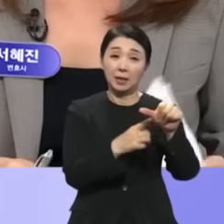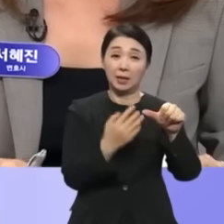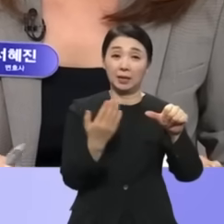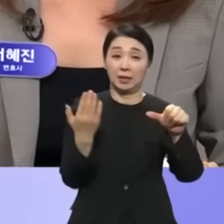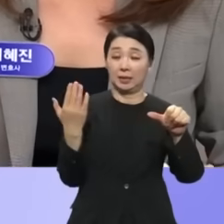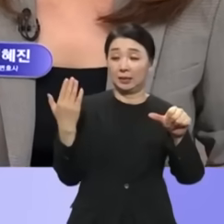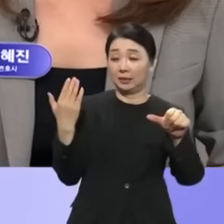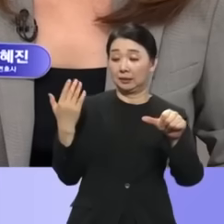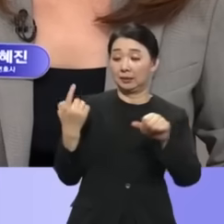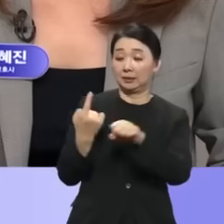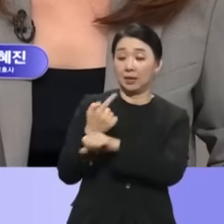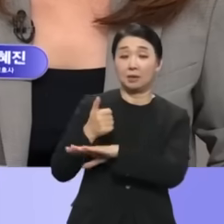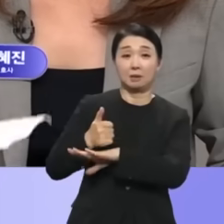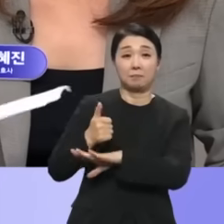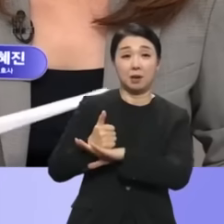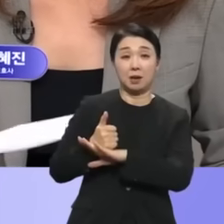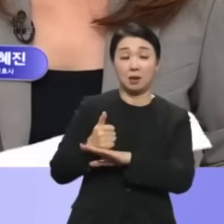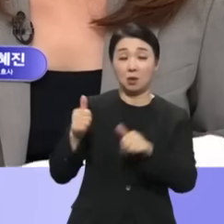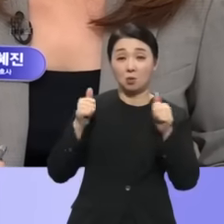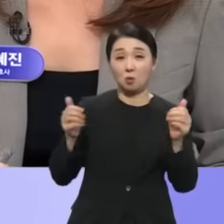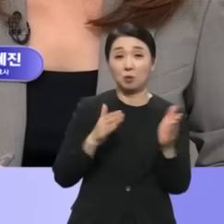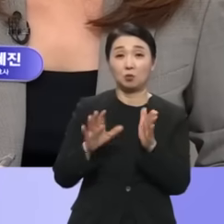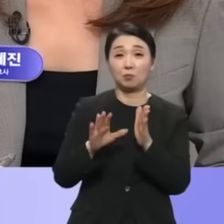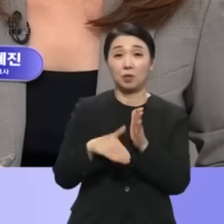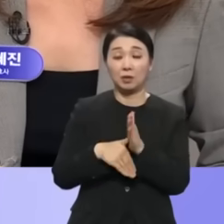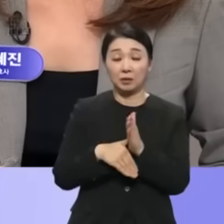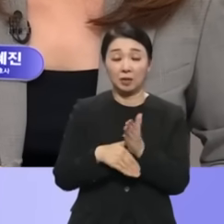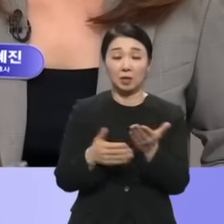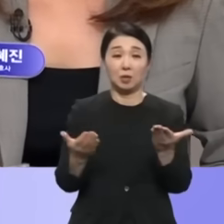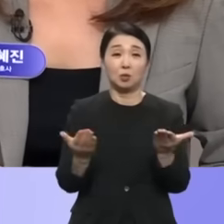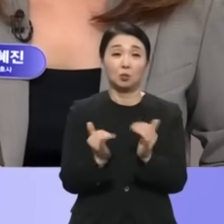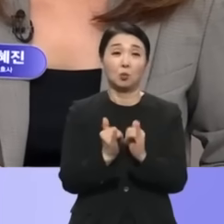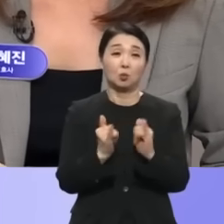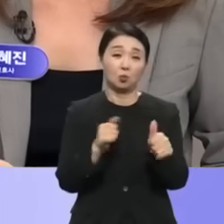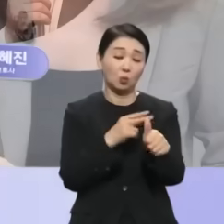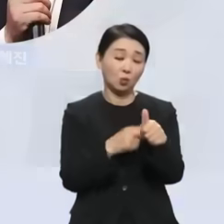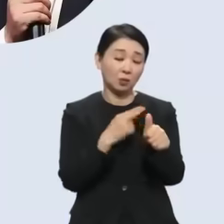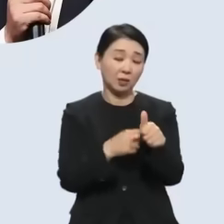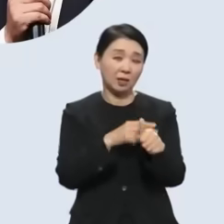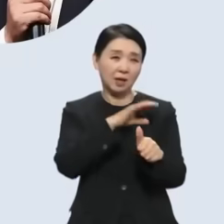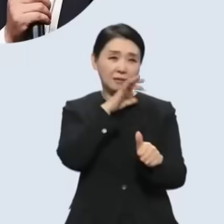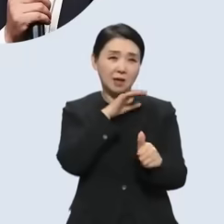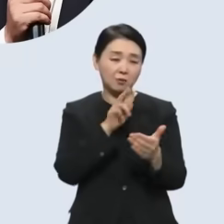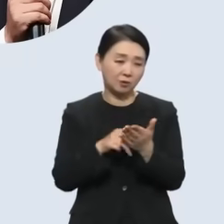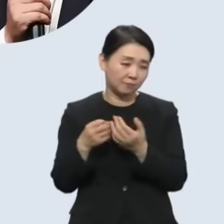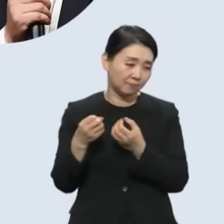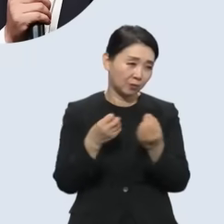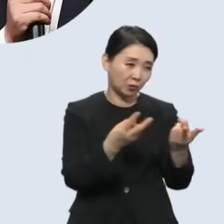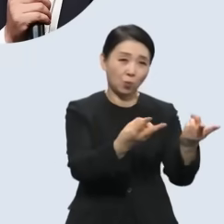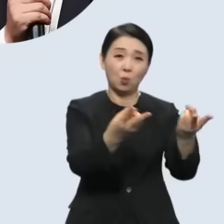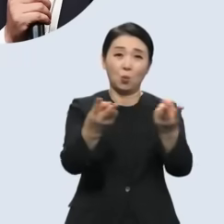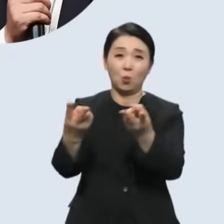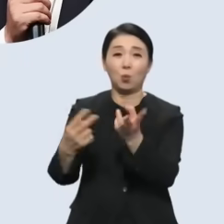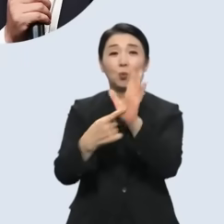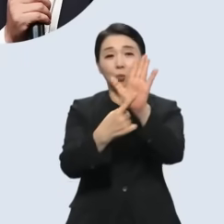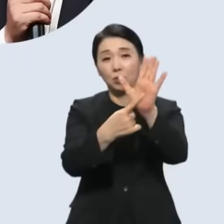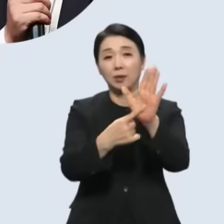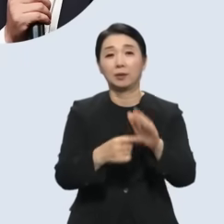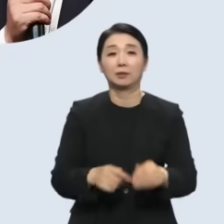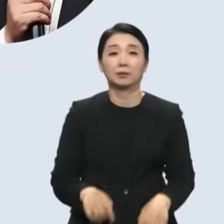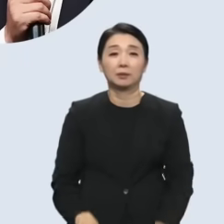준비하면서 동료 교사들에게 보낸 것으로 이제 보이는 탄원서 요청문회 지금 공개가 많이 된 상황이에요